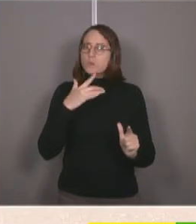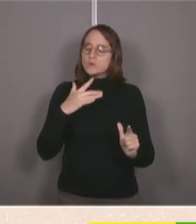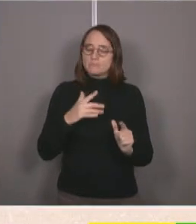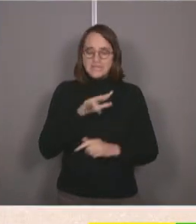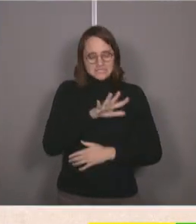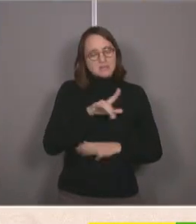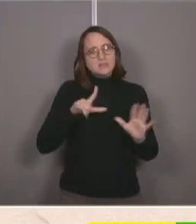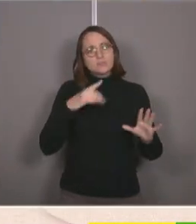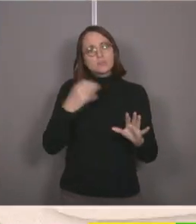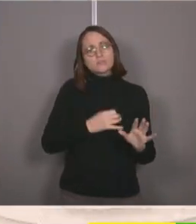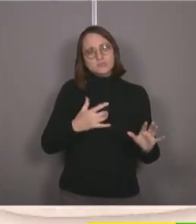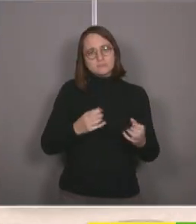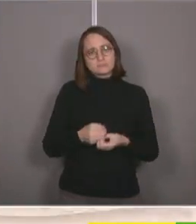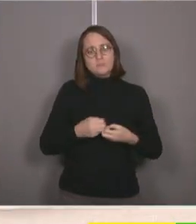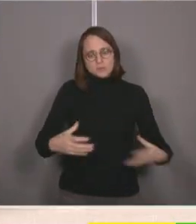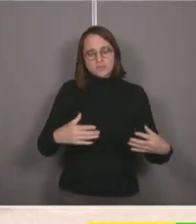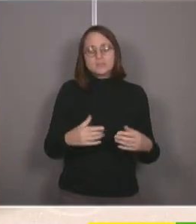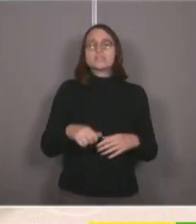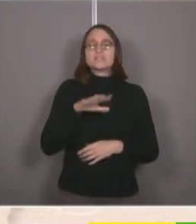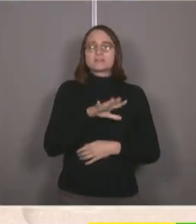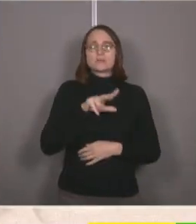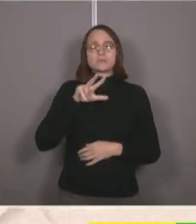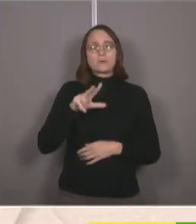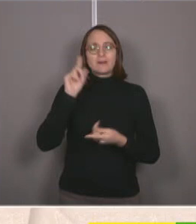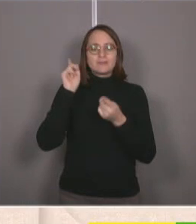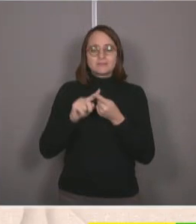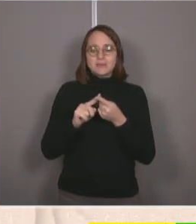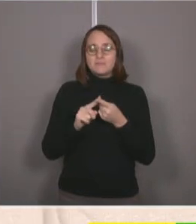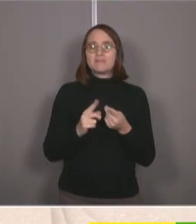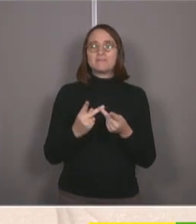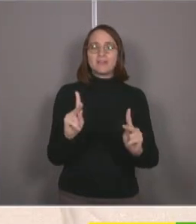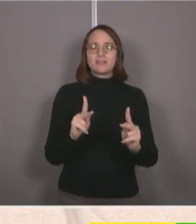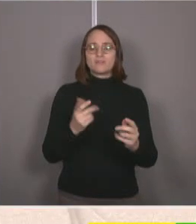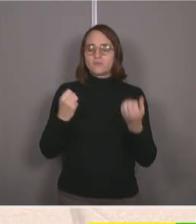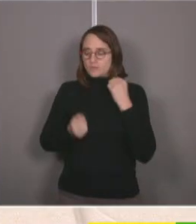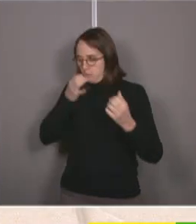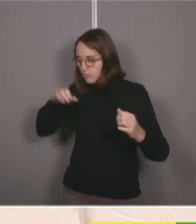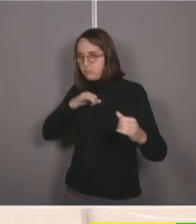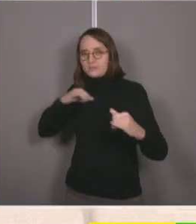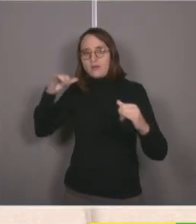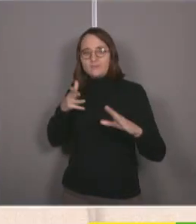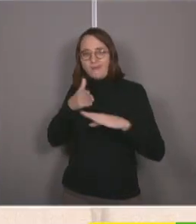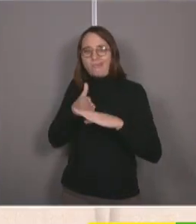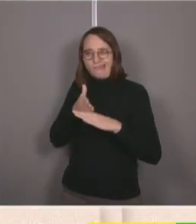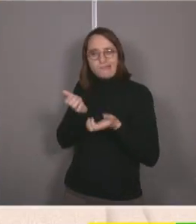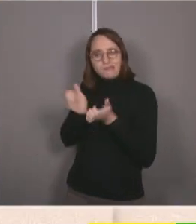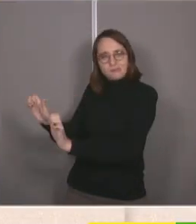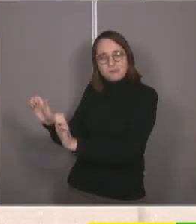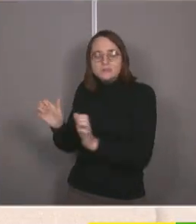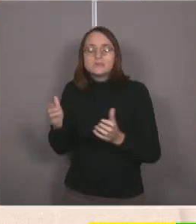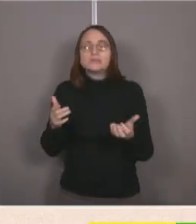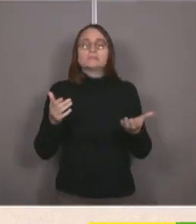57%, c'est majoritaire. 53% pour limiter l'accès aux villes des véhicules les plus polluants. Une minorité, en revanche, et là,